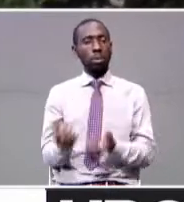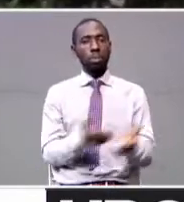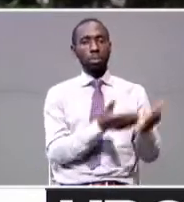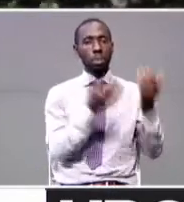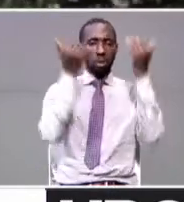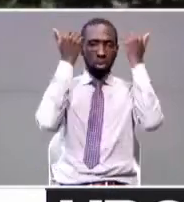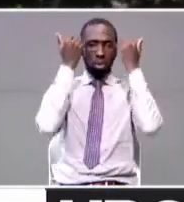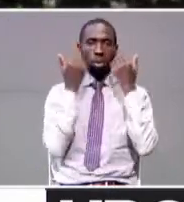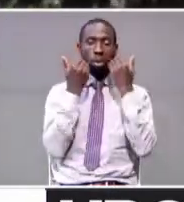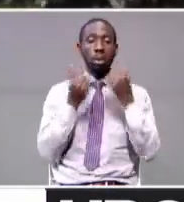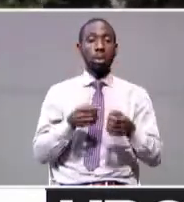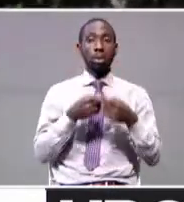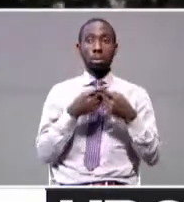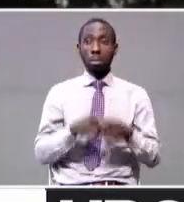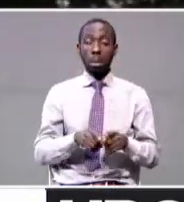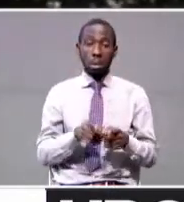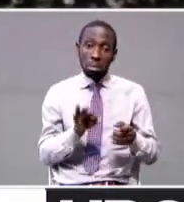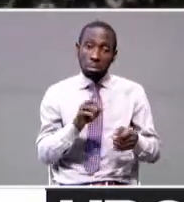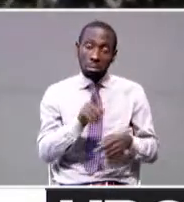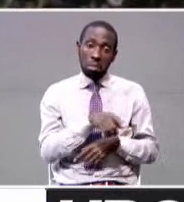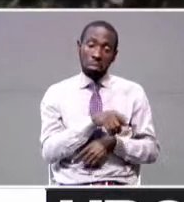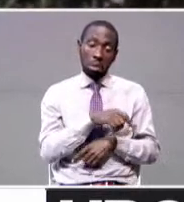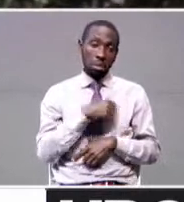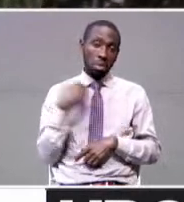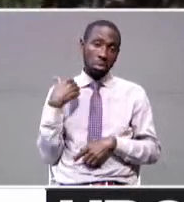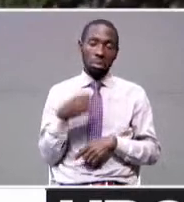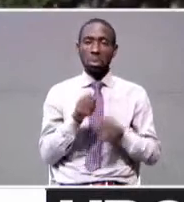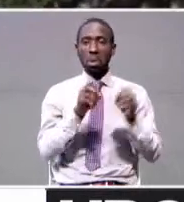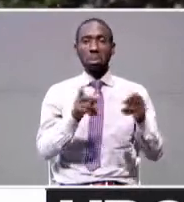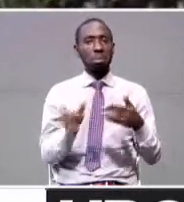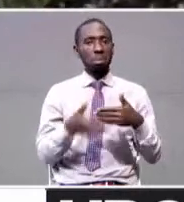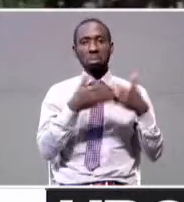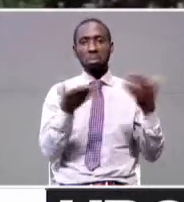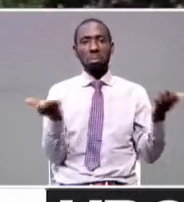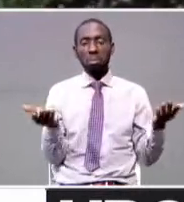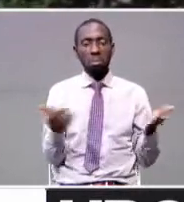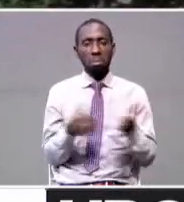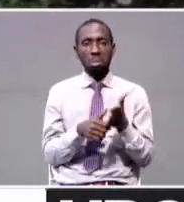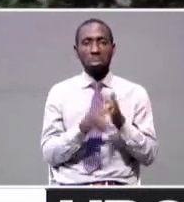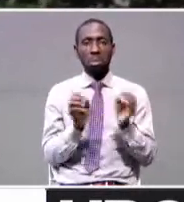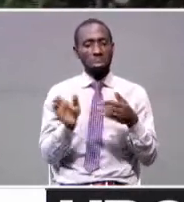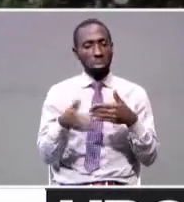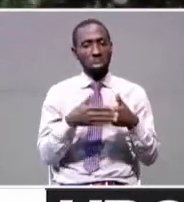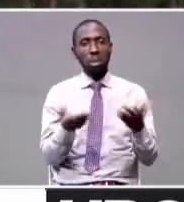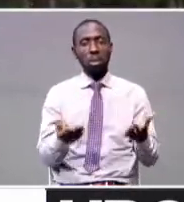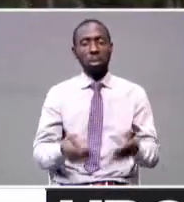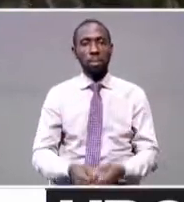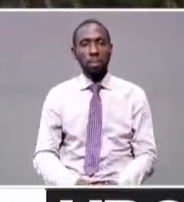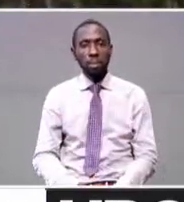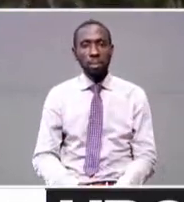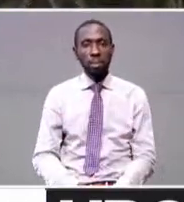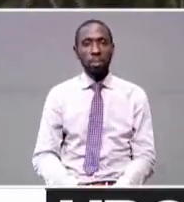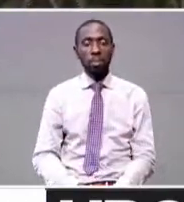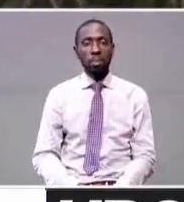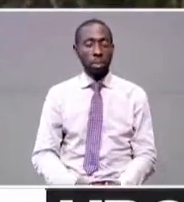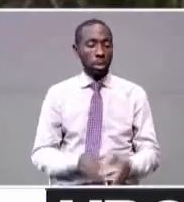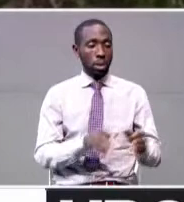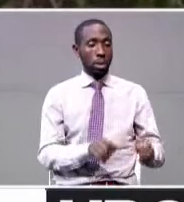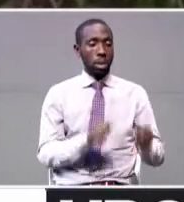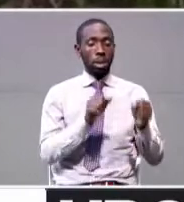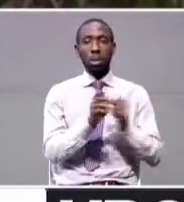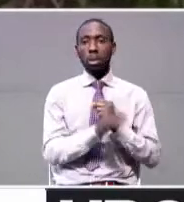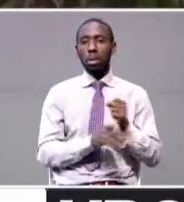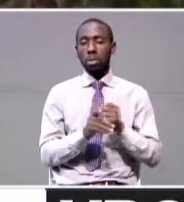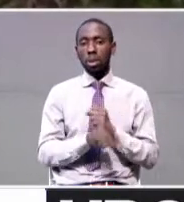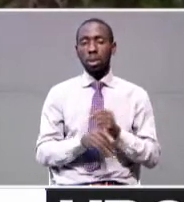z'amateeka. Naye bino binaagaana kijja kuba nga kyoga ennyanja gabakyagala nateyesibeeza. Ye ssentebe wa disitulikiti